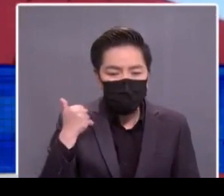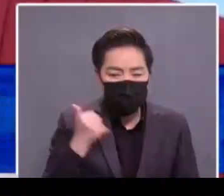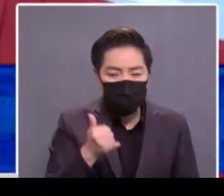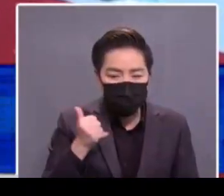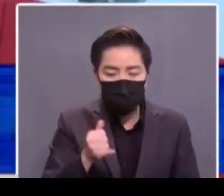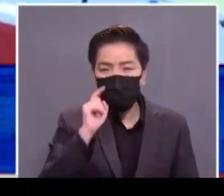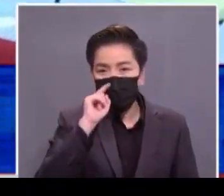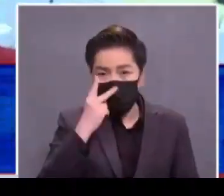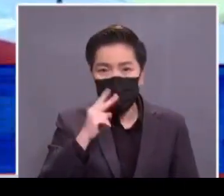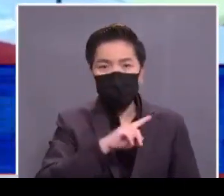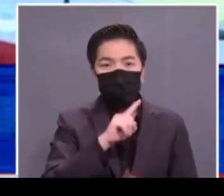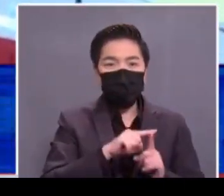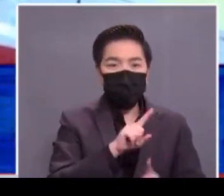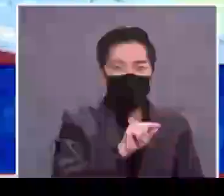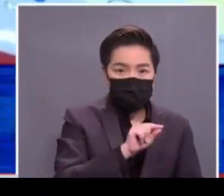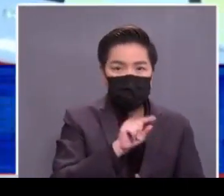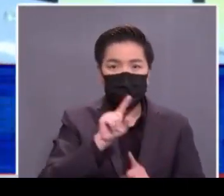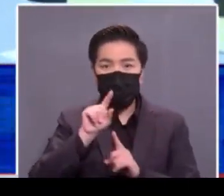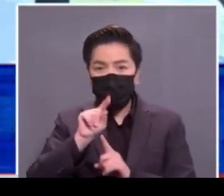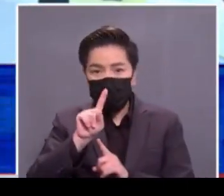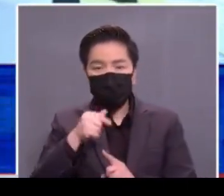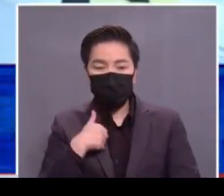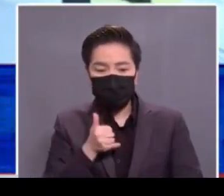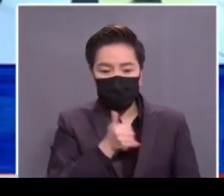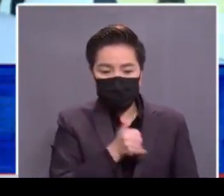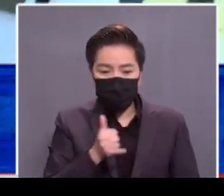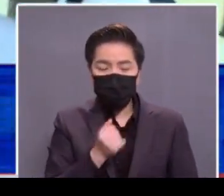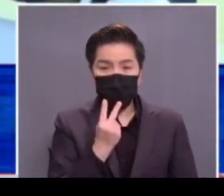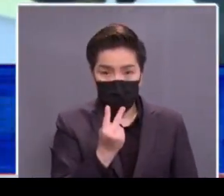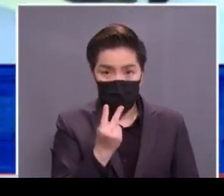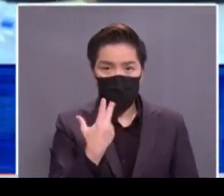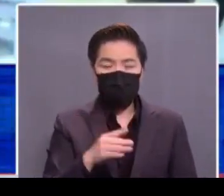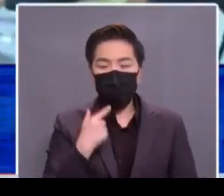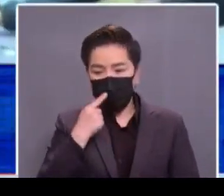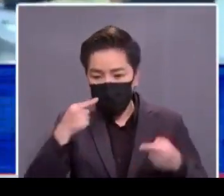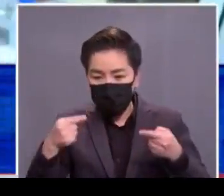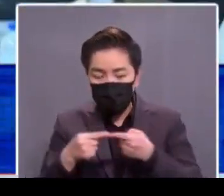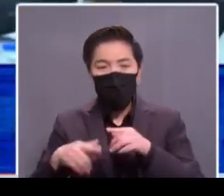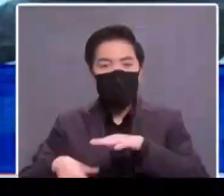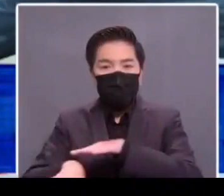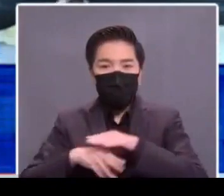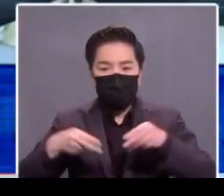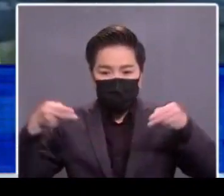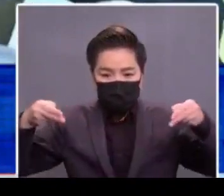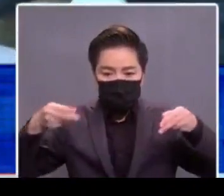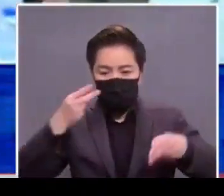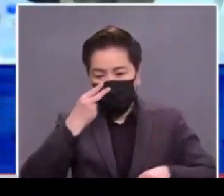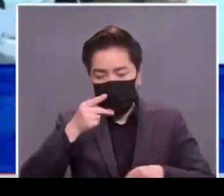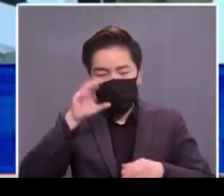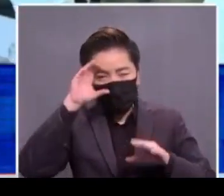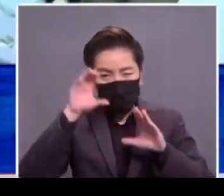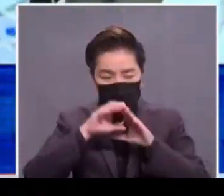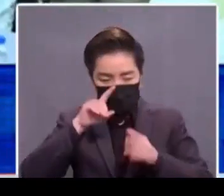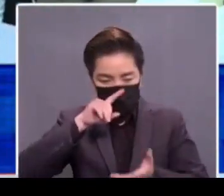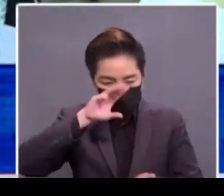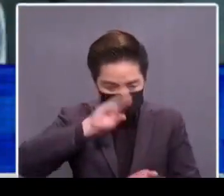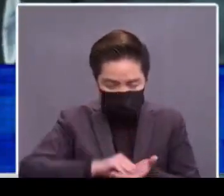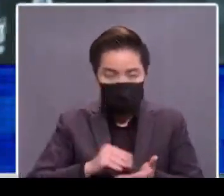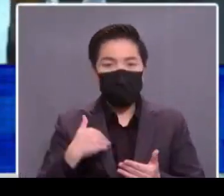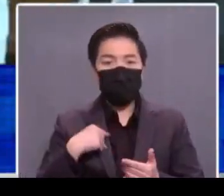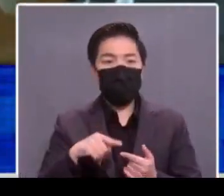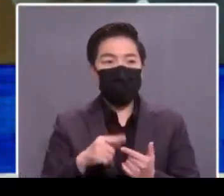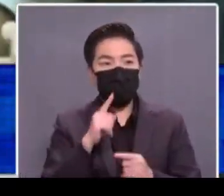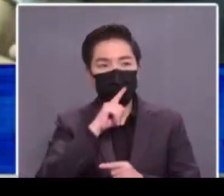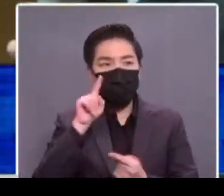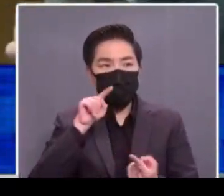ครั้งคือวันที่20และ21ตุลาคมที่ผ่านมาซึ่งก็ตรงกับหลักฐานจากกล้องวงจรปิดที่บันทึกไว้ได้ค่ะโดยวัน